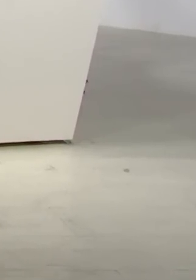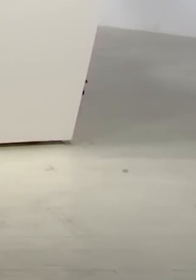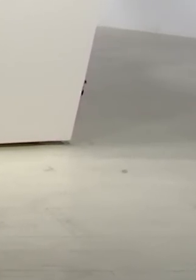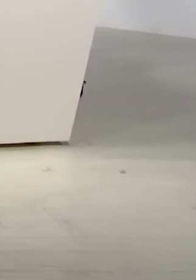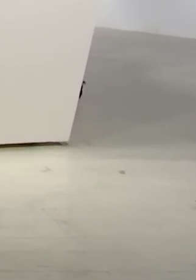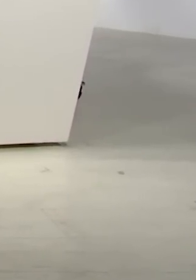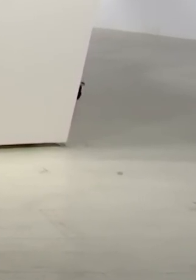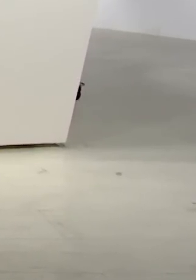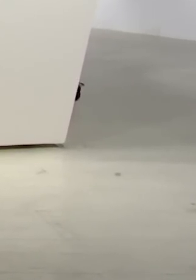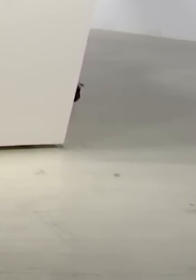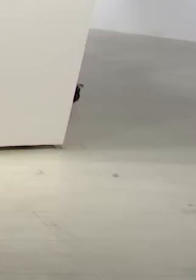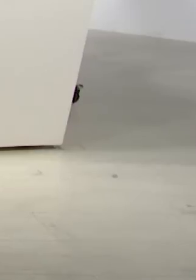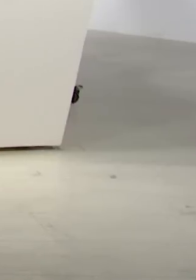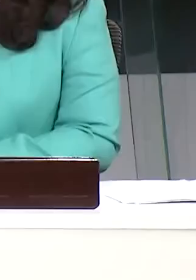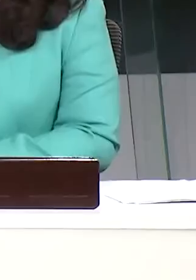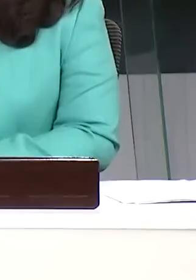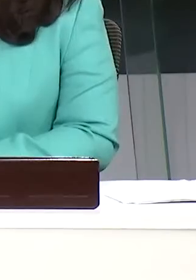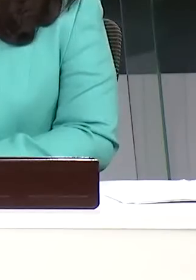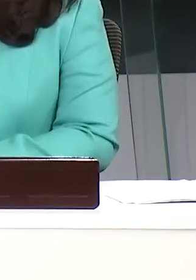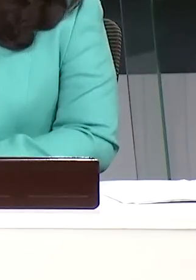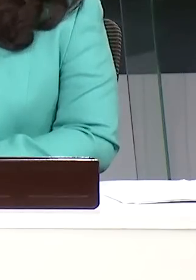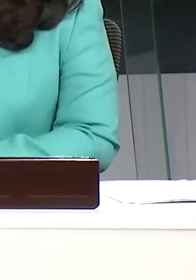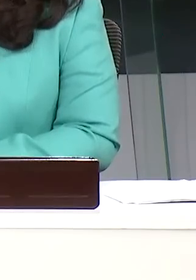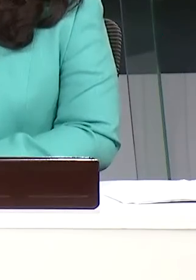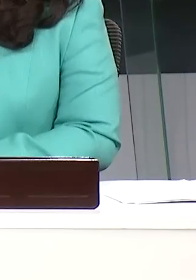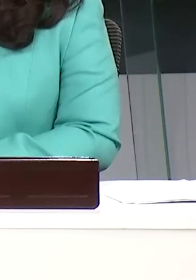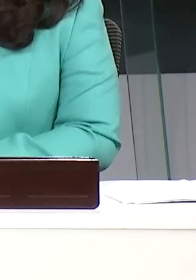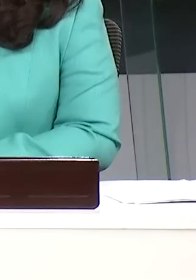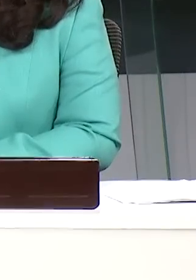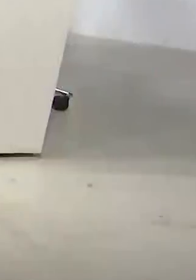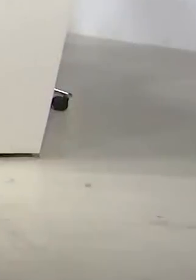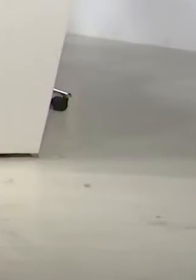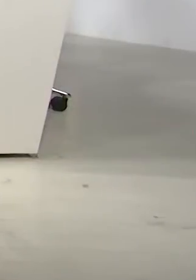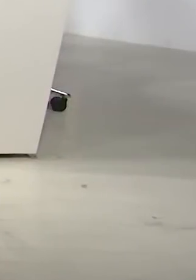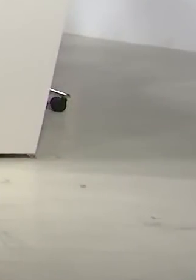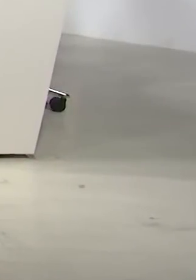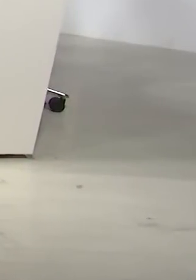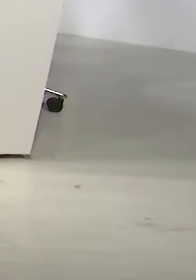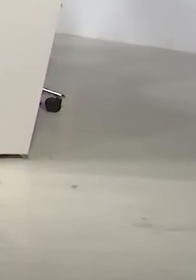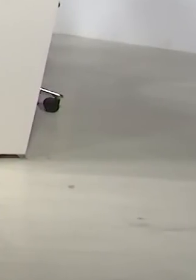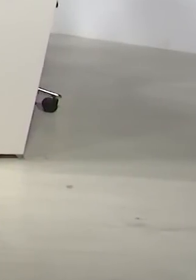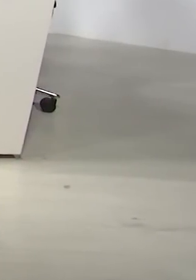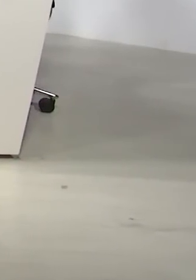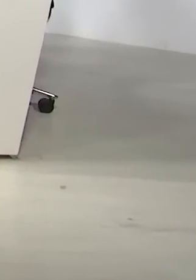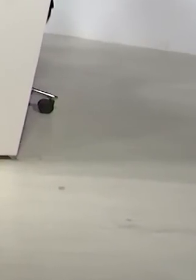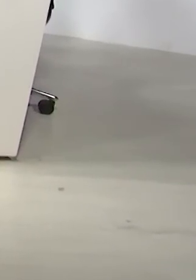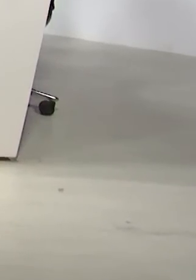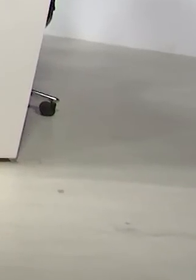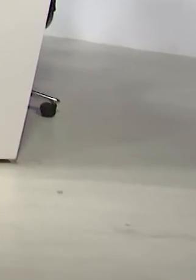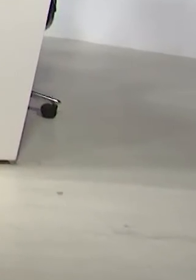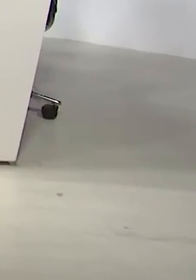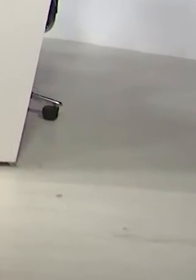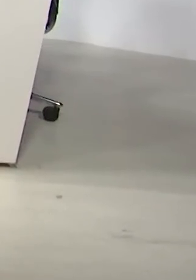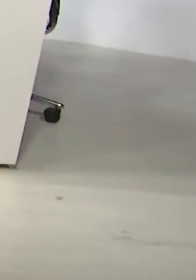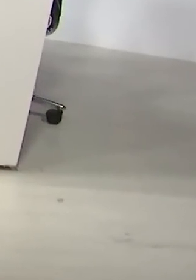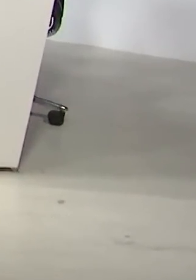าเรียบร้อยแล้ว ครับ ค่ะ ไปติดตามบรรยากาศสดๆที่รัฐสภานะฮะเชิญครับ นายปริญญาวิกุลศิริรัตน์เจ้